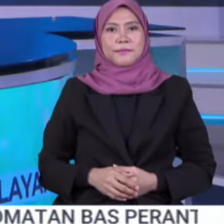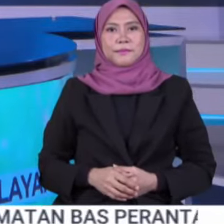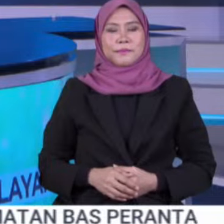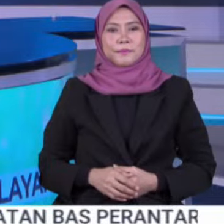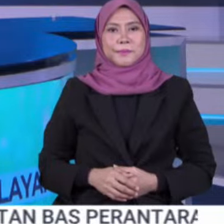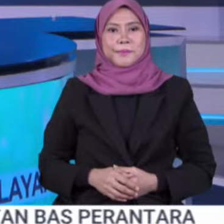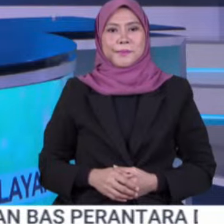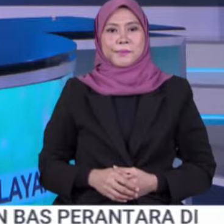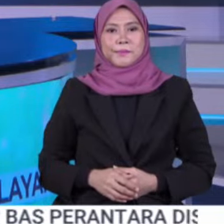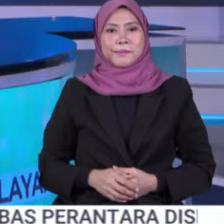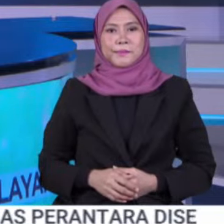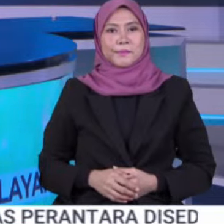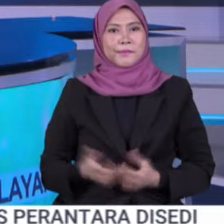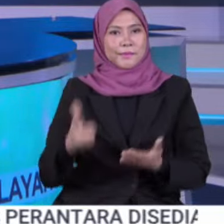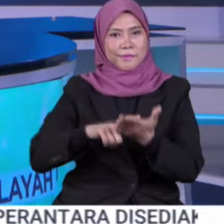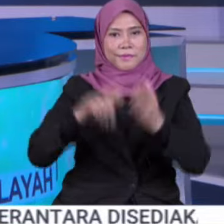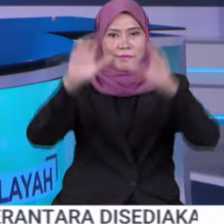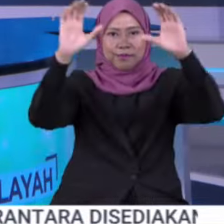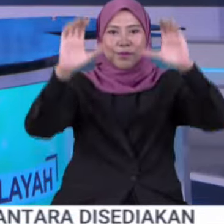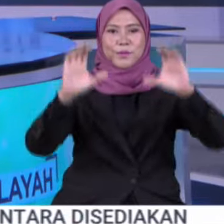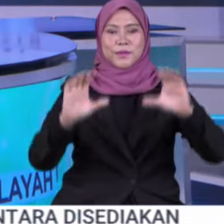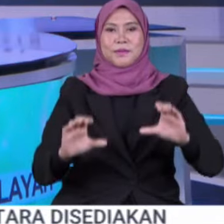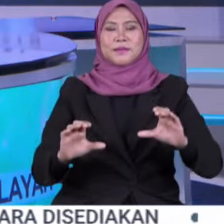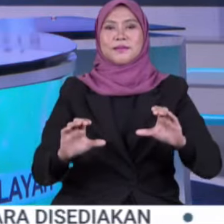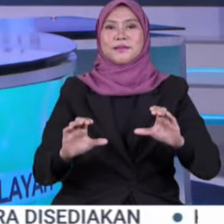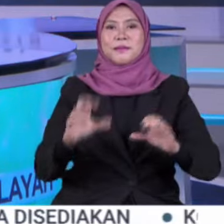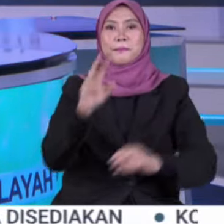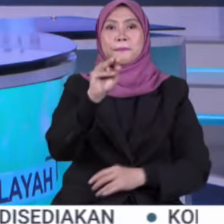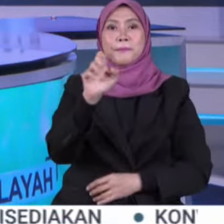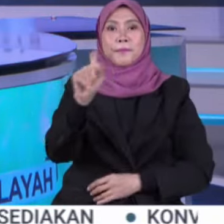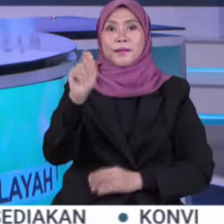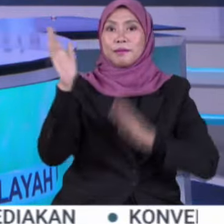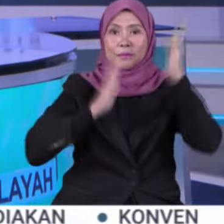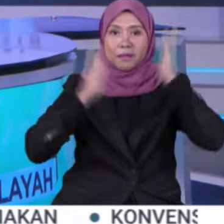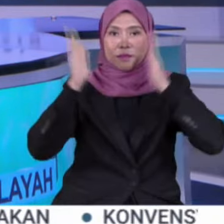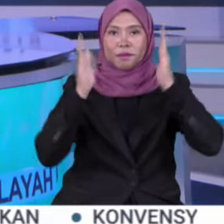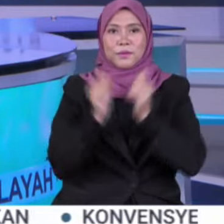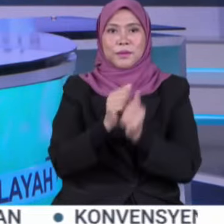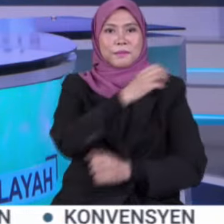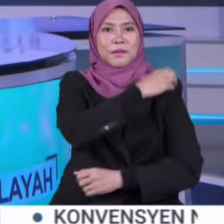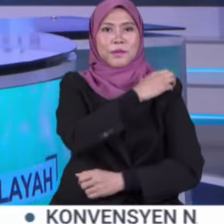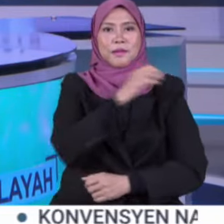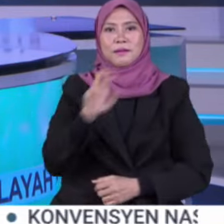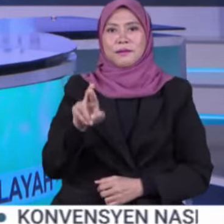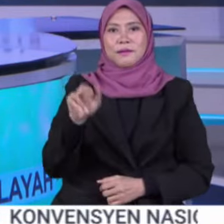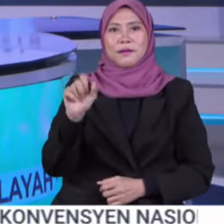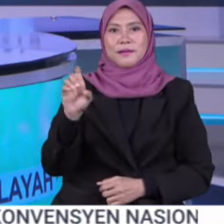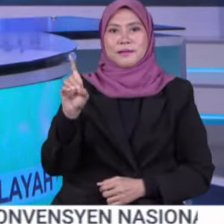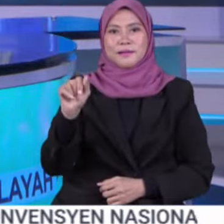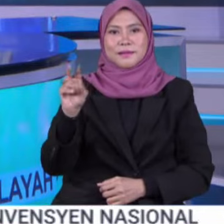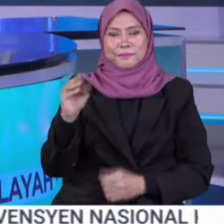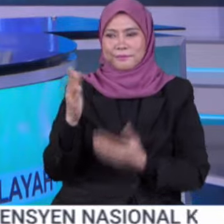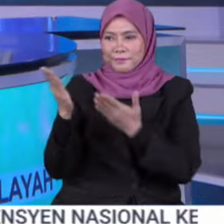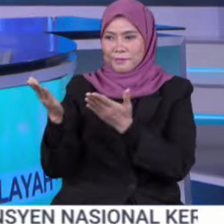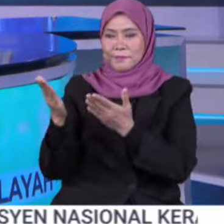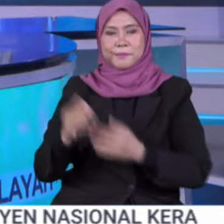Baik, seterusnya kita ikuti perkembangan cuaca semasa oleh Met Malaysia bersama pegawainya Rashdam Amirul Ashraf Ruslan.